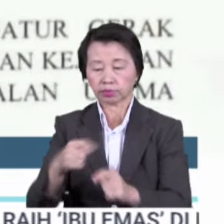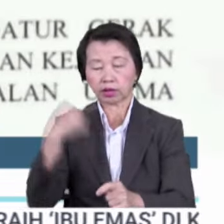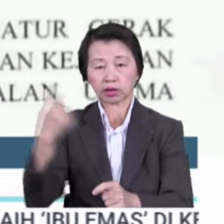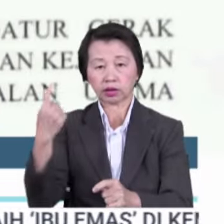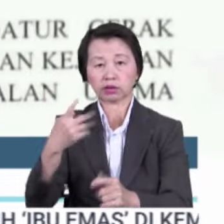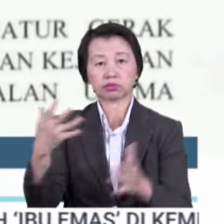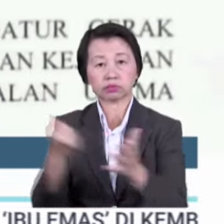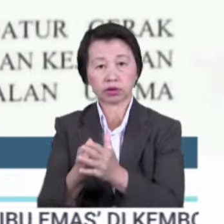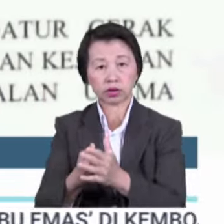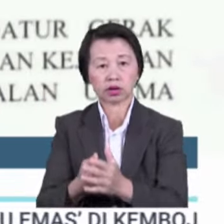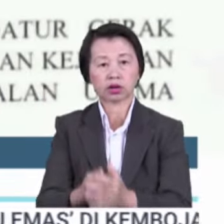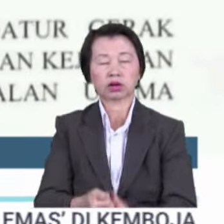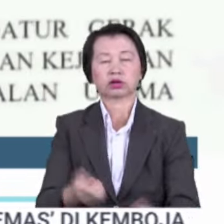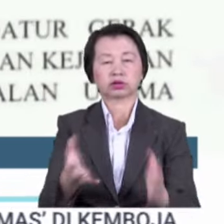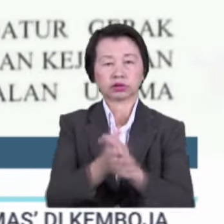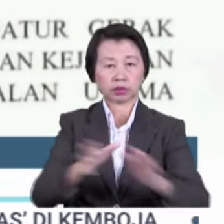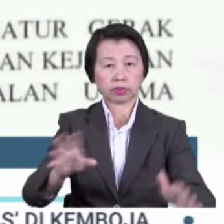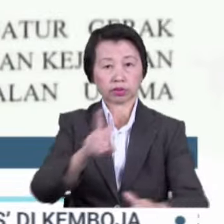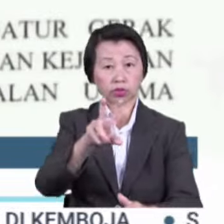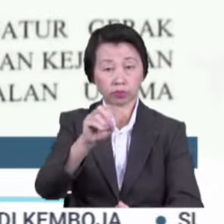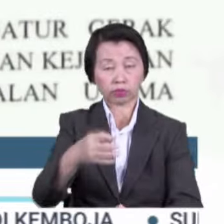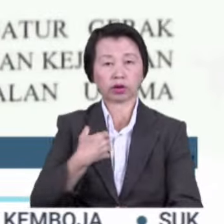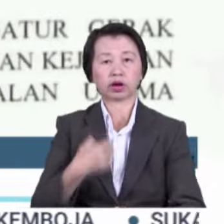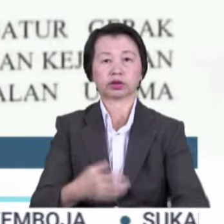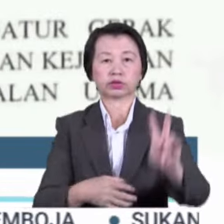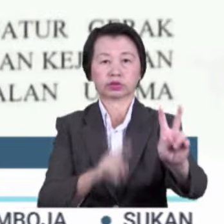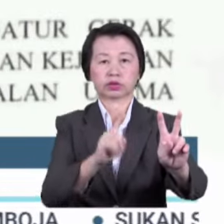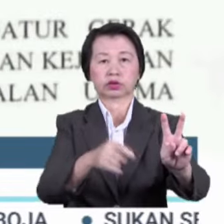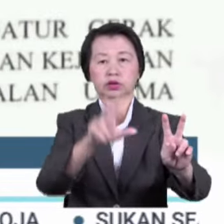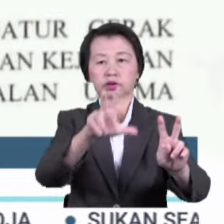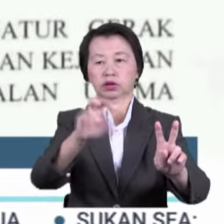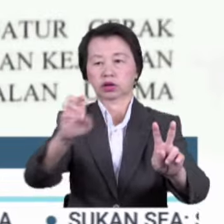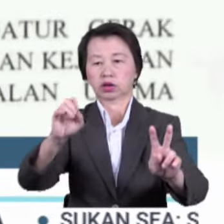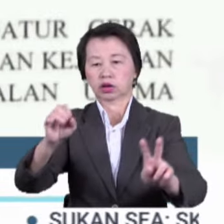selama 20 juga sebanyak 2.300